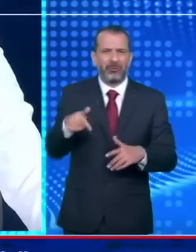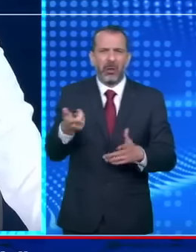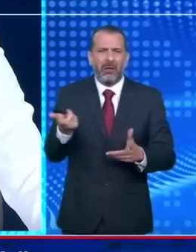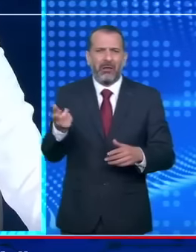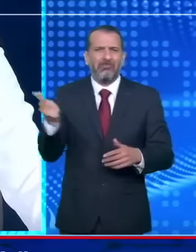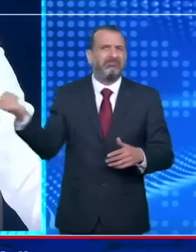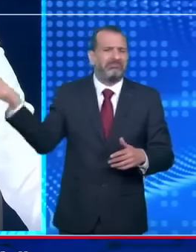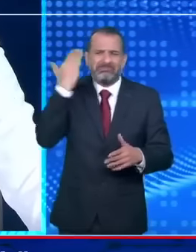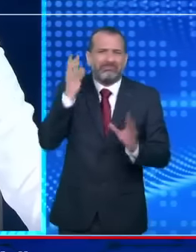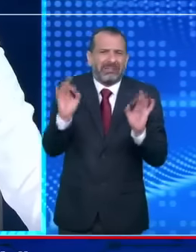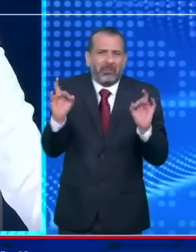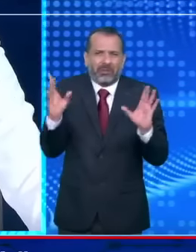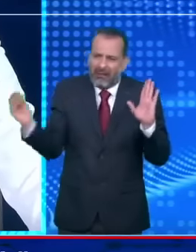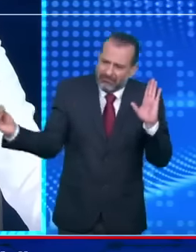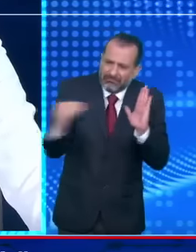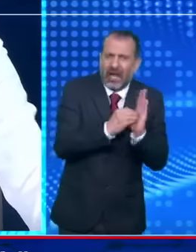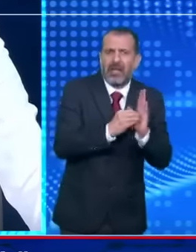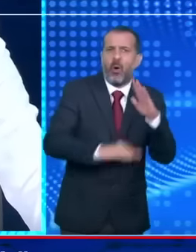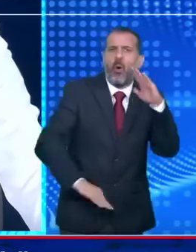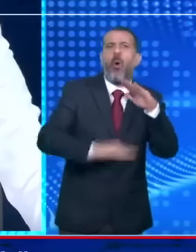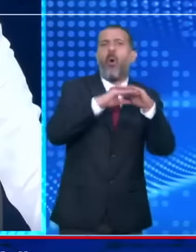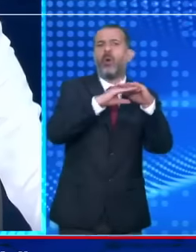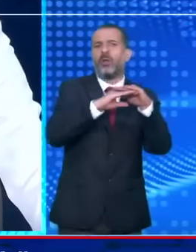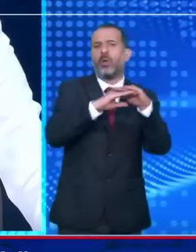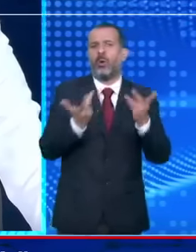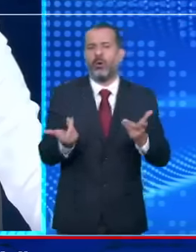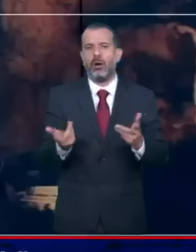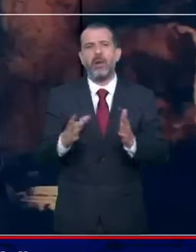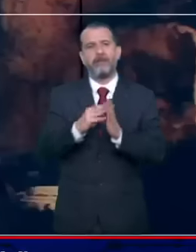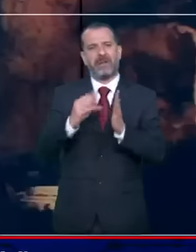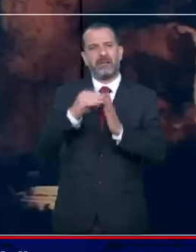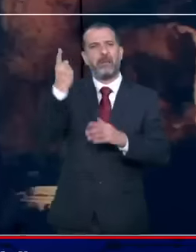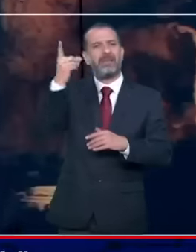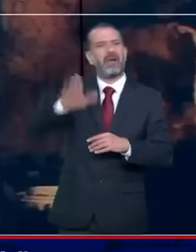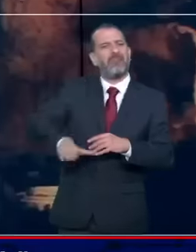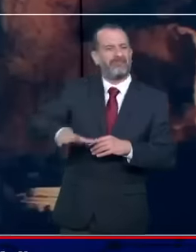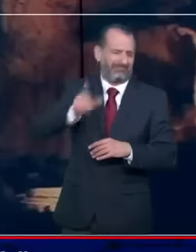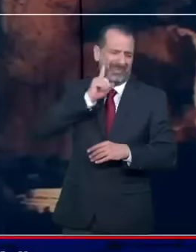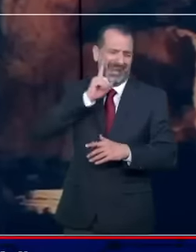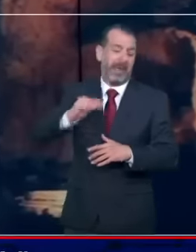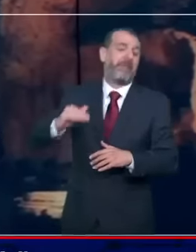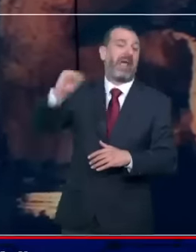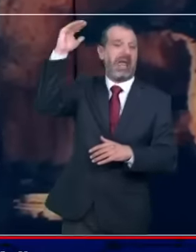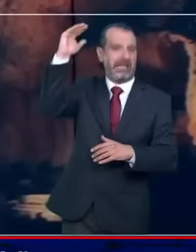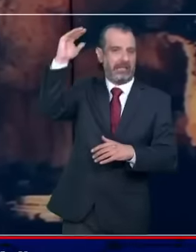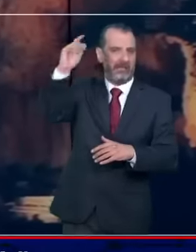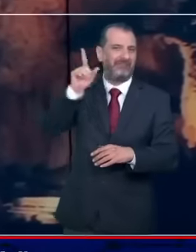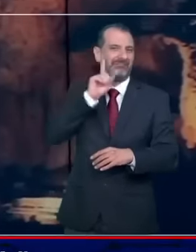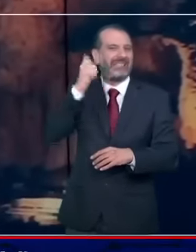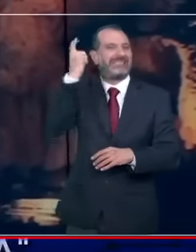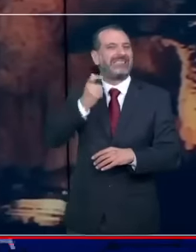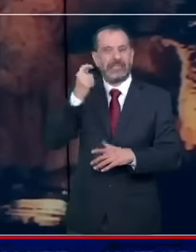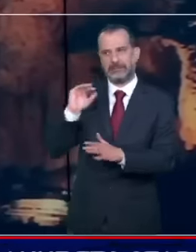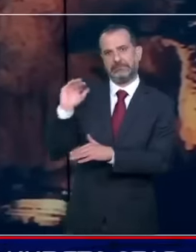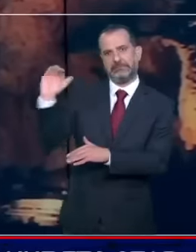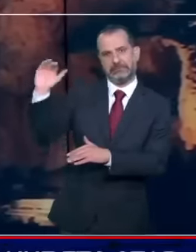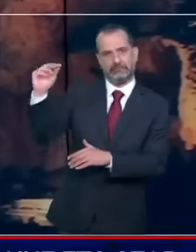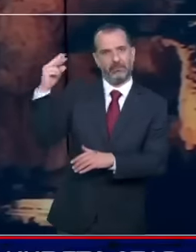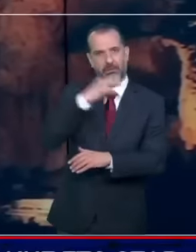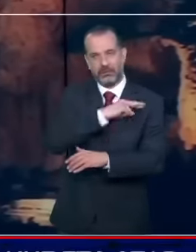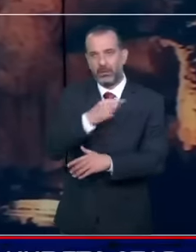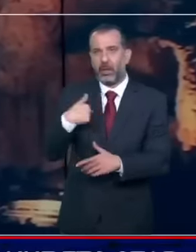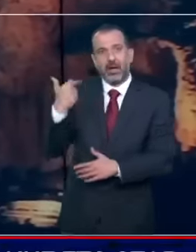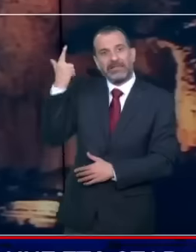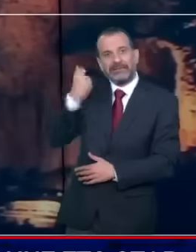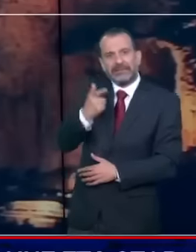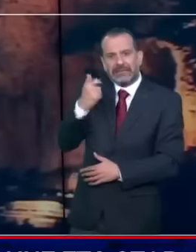φορολογούμενο. Για ποιο λόγο? Έχει μια γυναίκα ηλικιωμένη συνταξιούχο που τον προσεγγίζει και του λέει ότι έχει